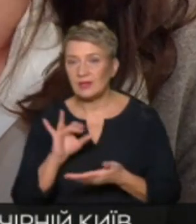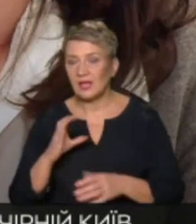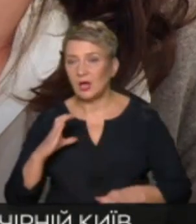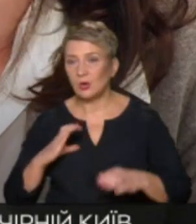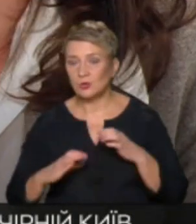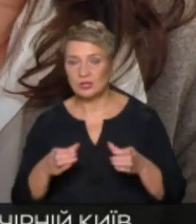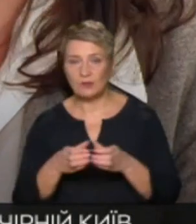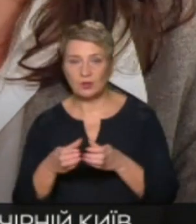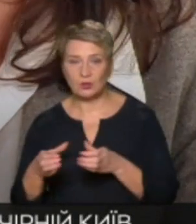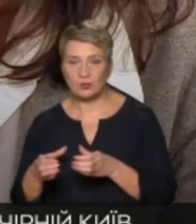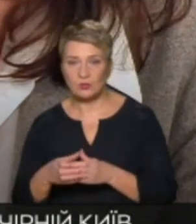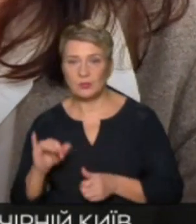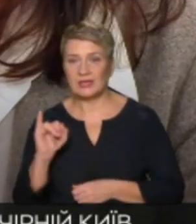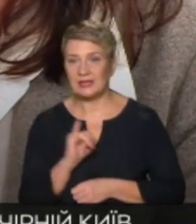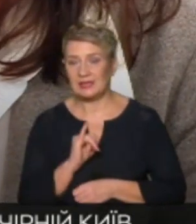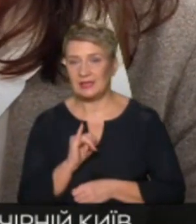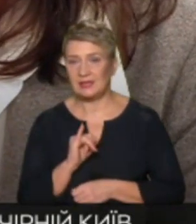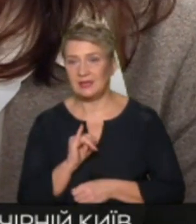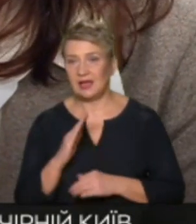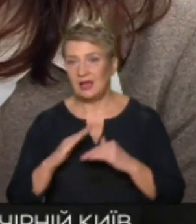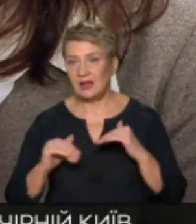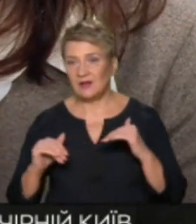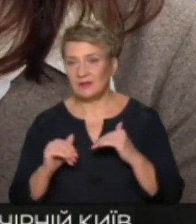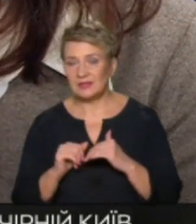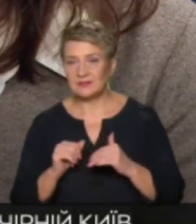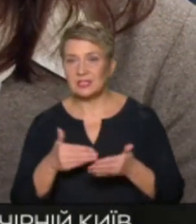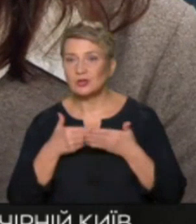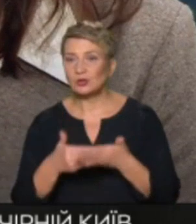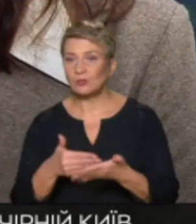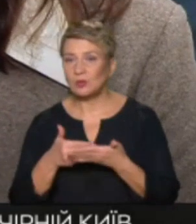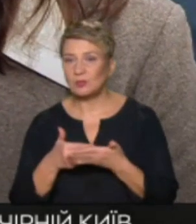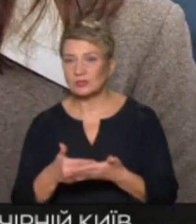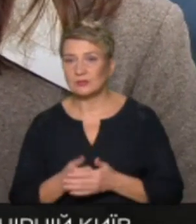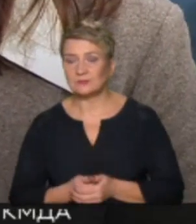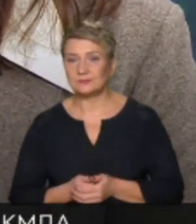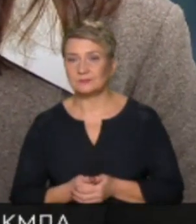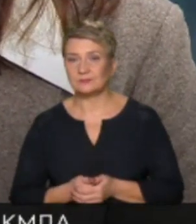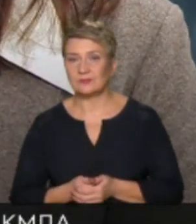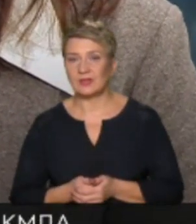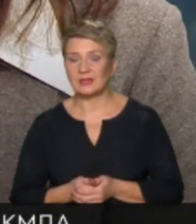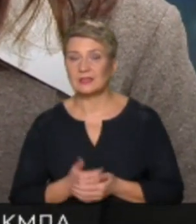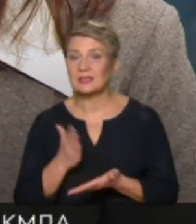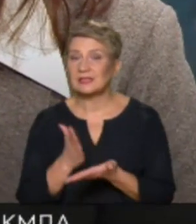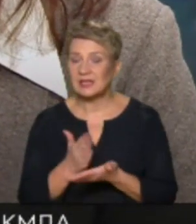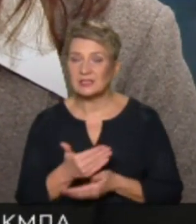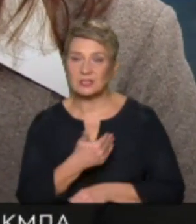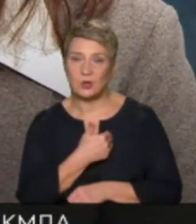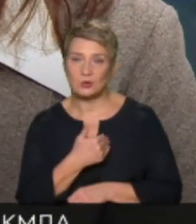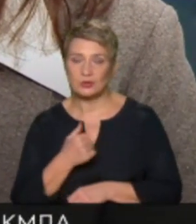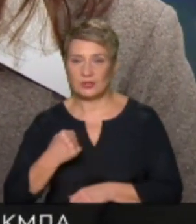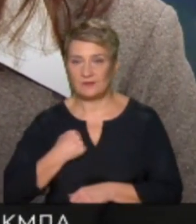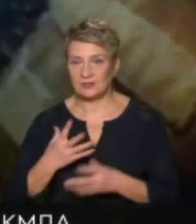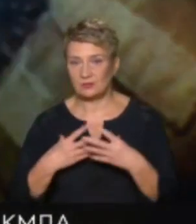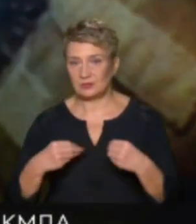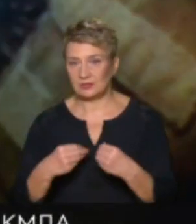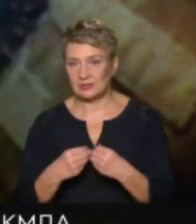групи, і фахівці відпрацюють, запишуть групи. Чи охоче військові родини йдуть